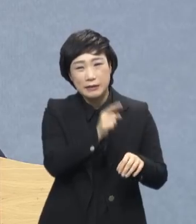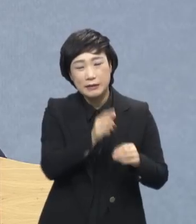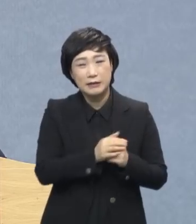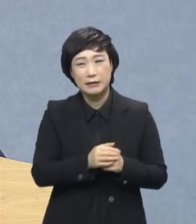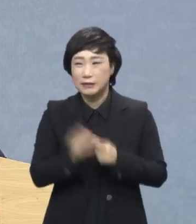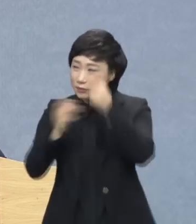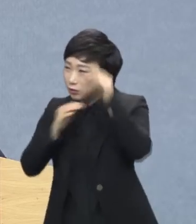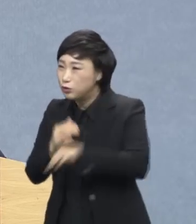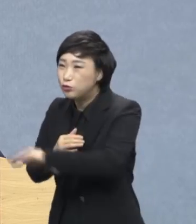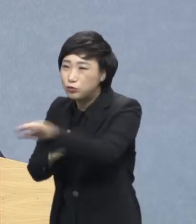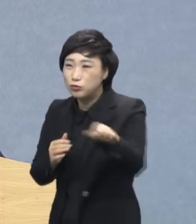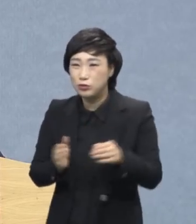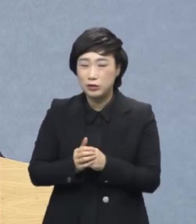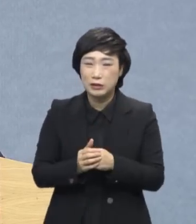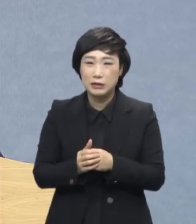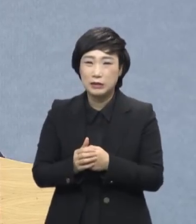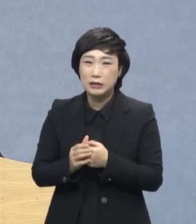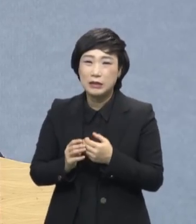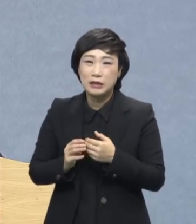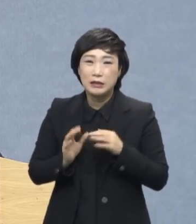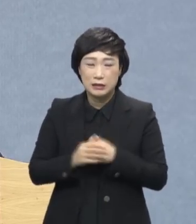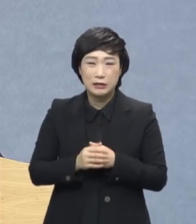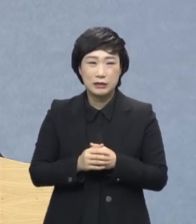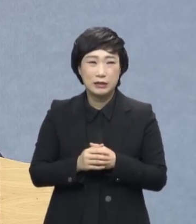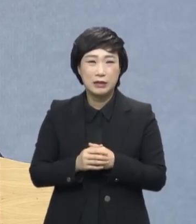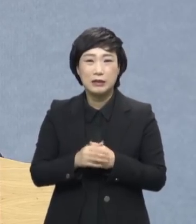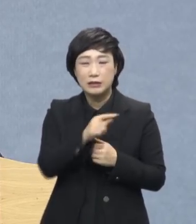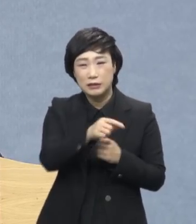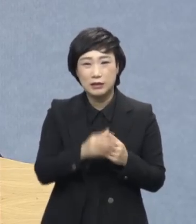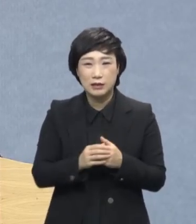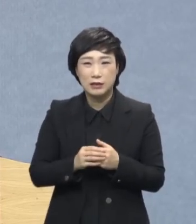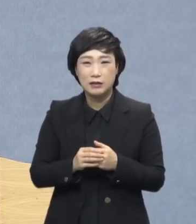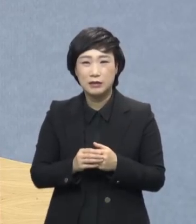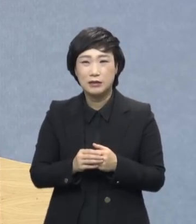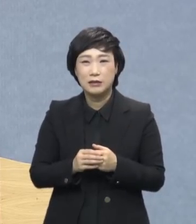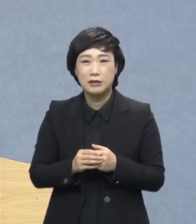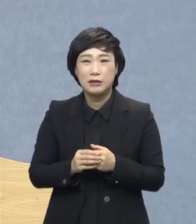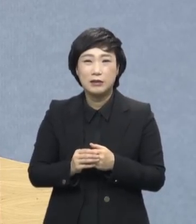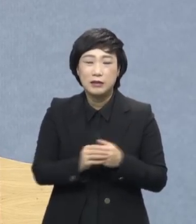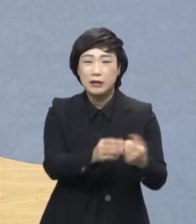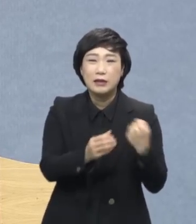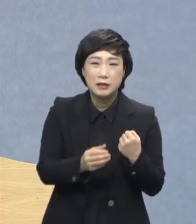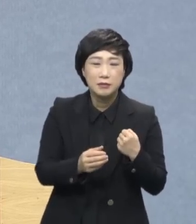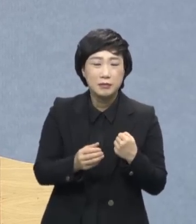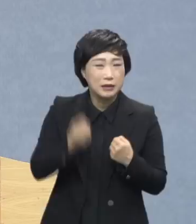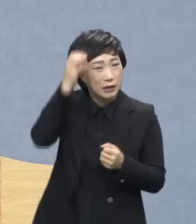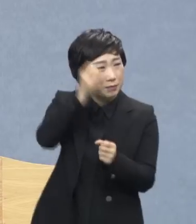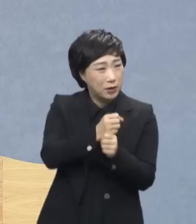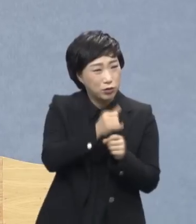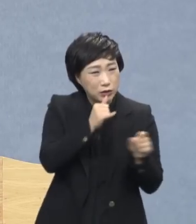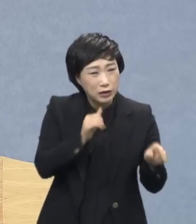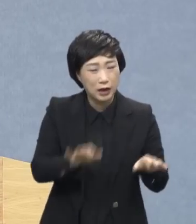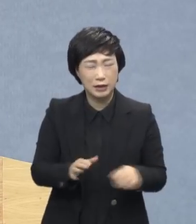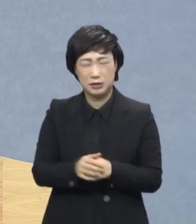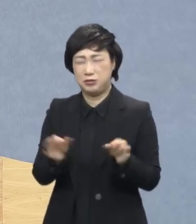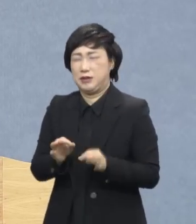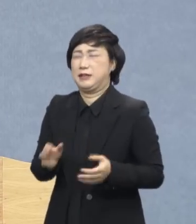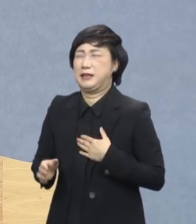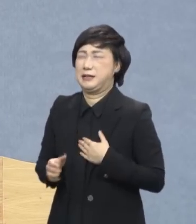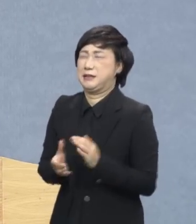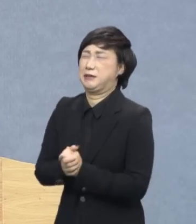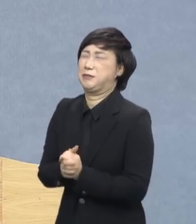우리 성도들을 끌고 갈 힘을 망각하고 잊어버리고 있는 것인데 주님 순간에도